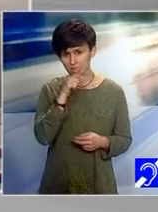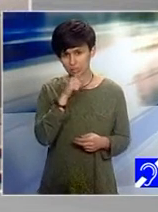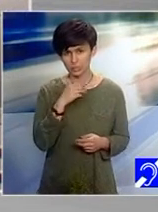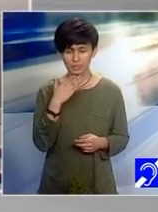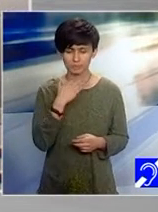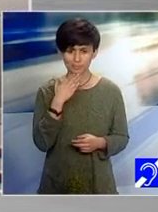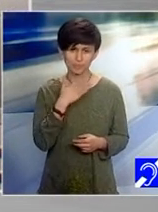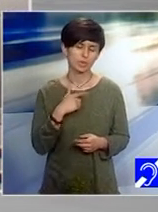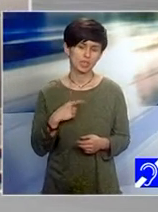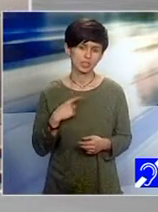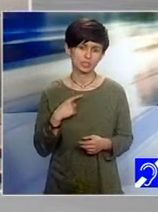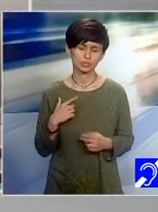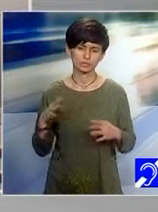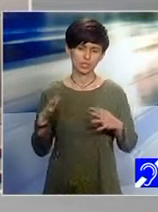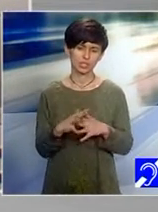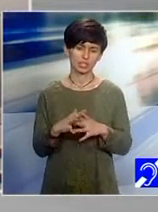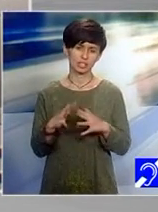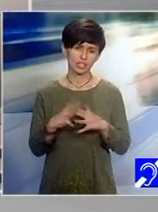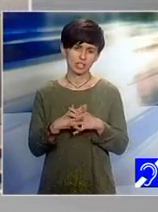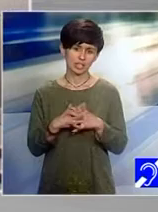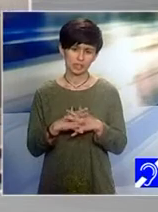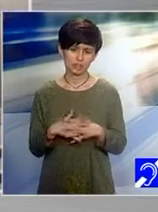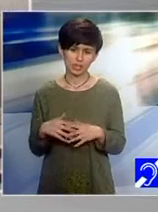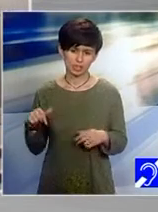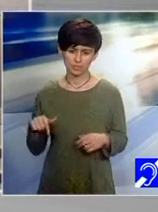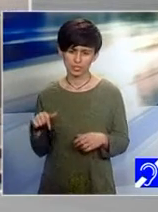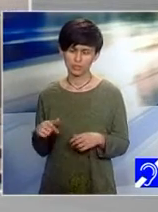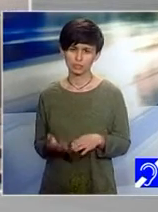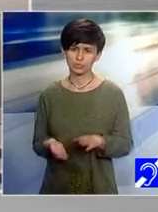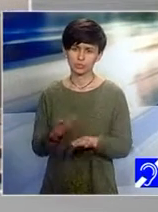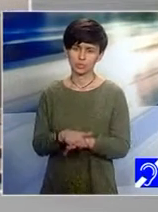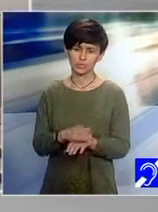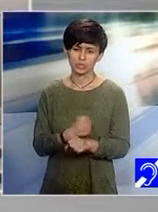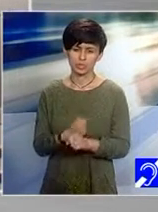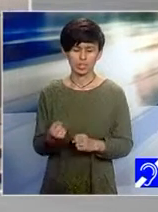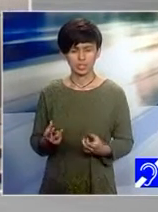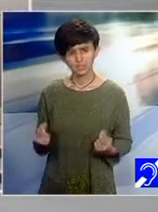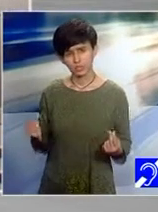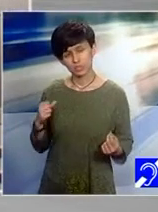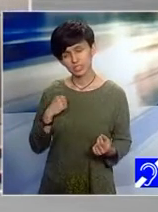există tendințe războinice, unde și acum mor foarte mulți tineri.